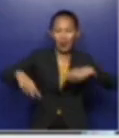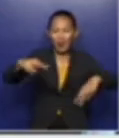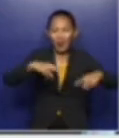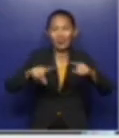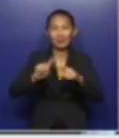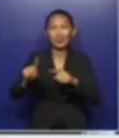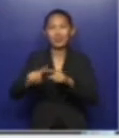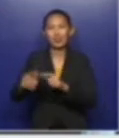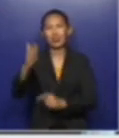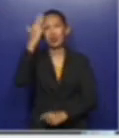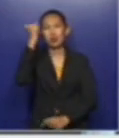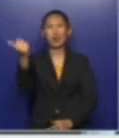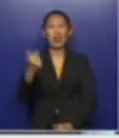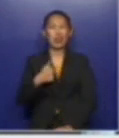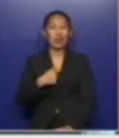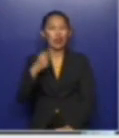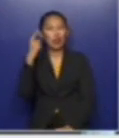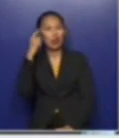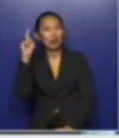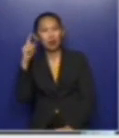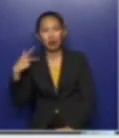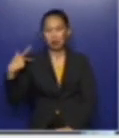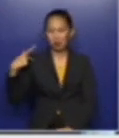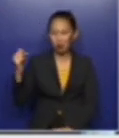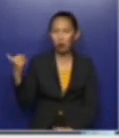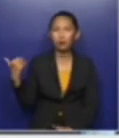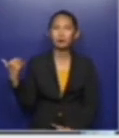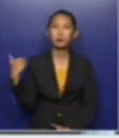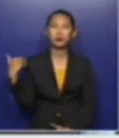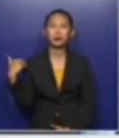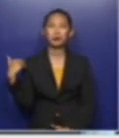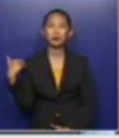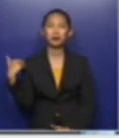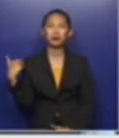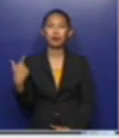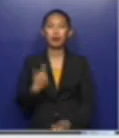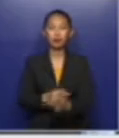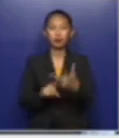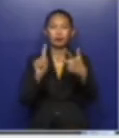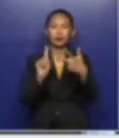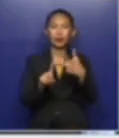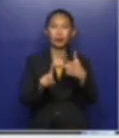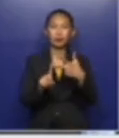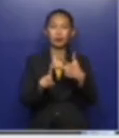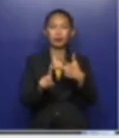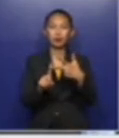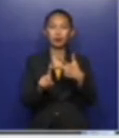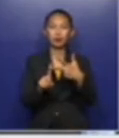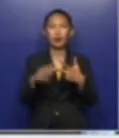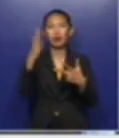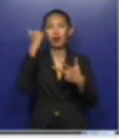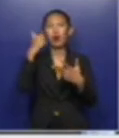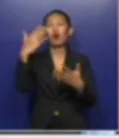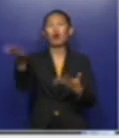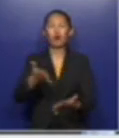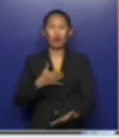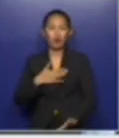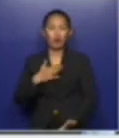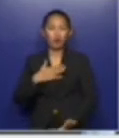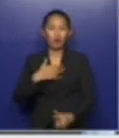อดคิดเป็นอื่นไม่ได้ถ้าไม่มีผลประโยชน์มาเกี่ยวข้อง 3. เพื่อความมั่นคงของตนเองไงครับ